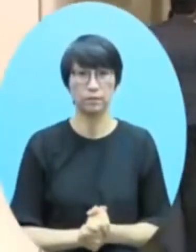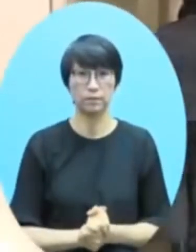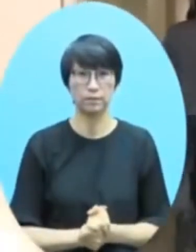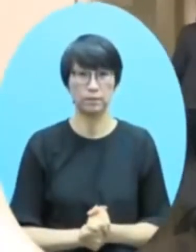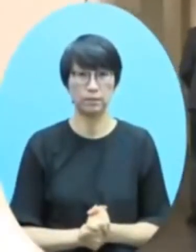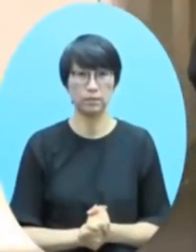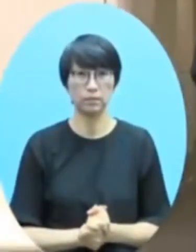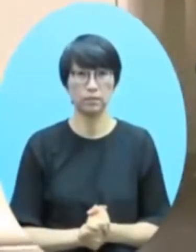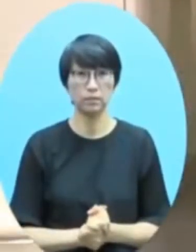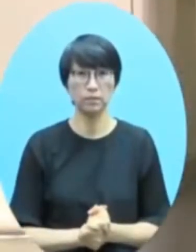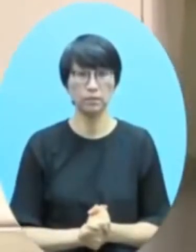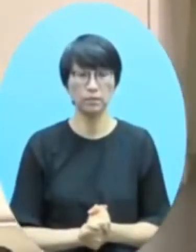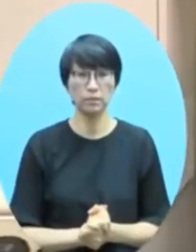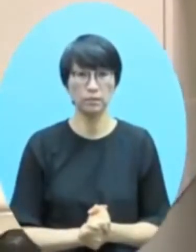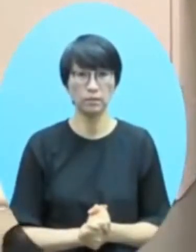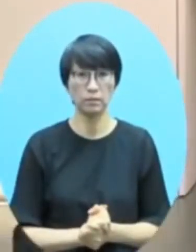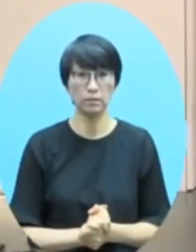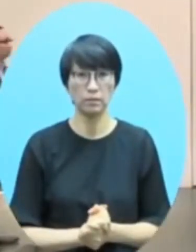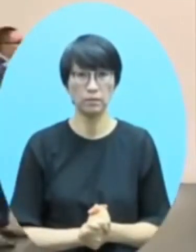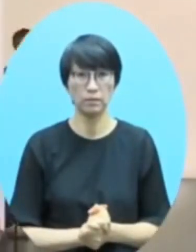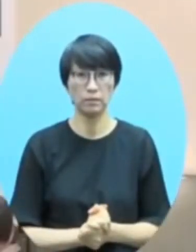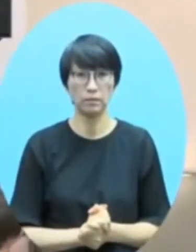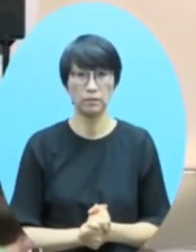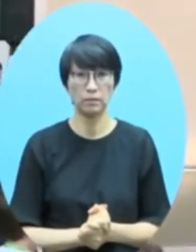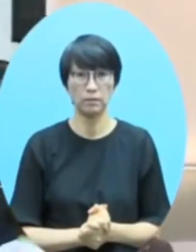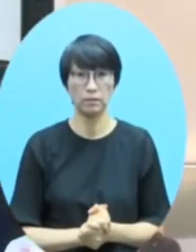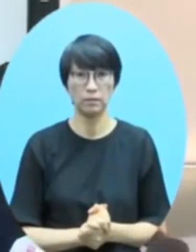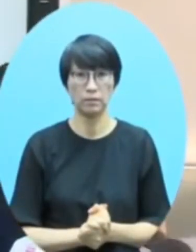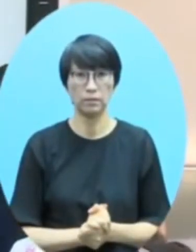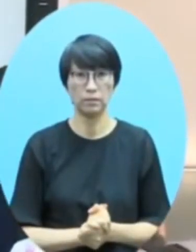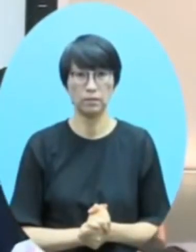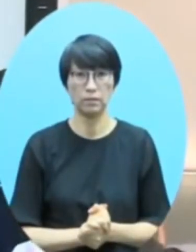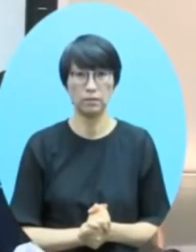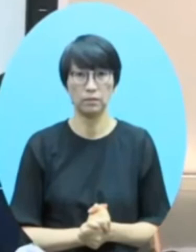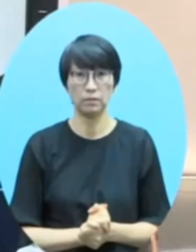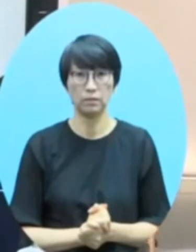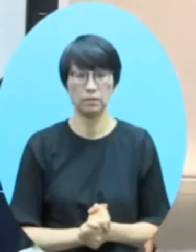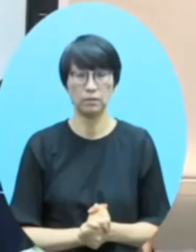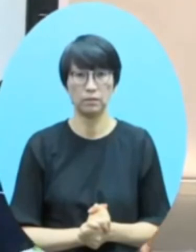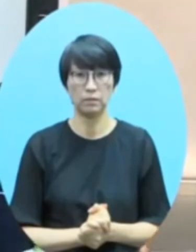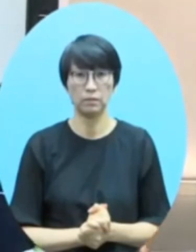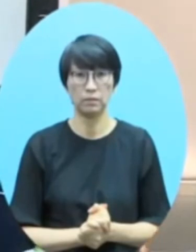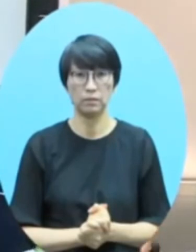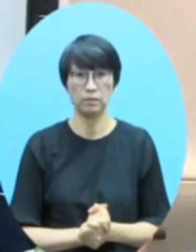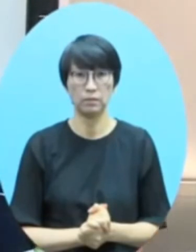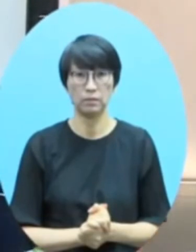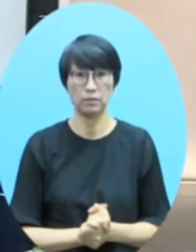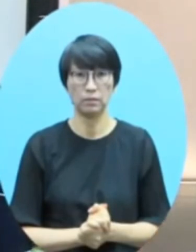一路到最近事件咧，都繼續會睇嘅，亦都係歡迎包括傳媒朋友咧，隨時去俾意見。嗱，我哋今日咧就到此為止啦，多謝。阻止咗你哋成立立法會。